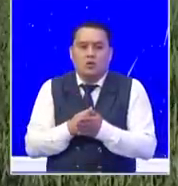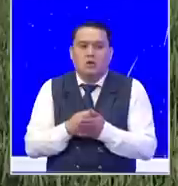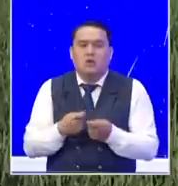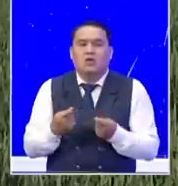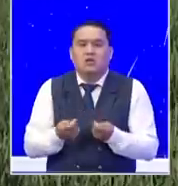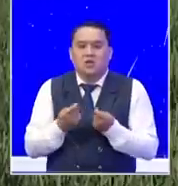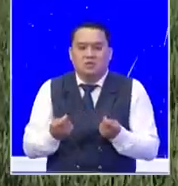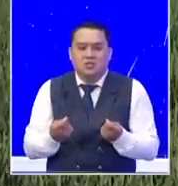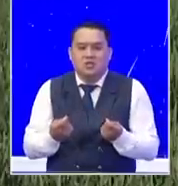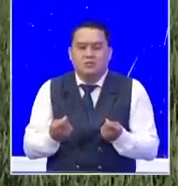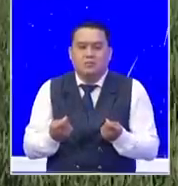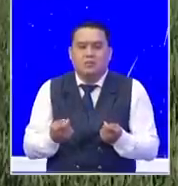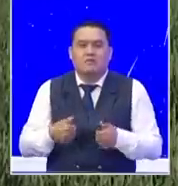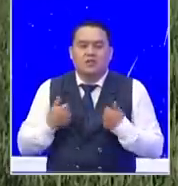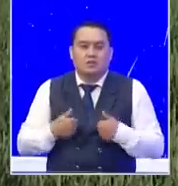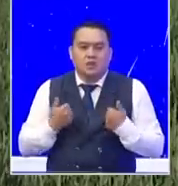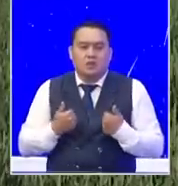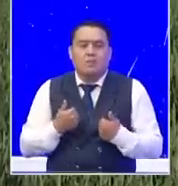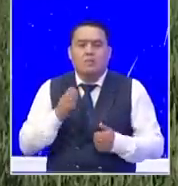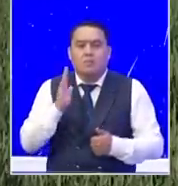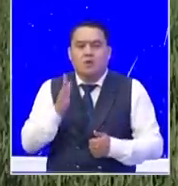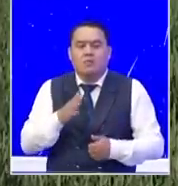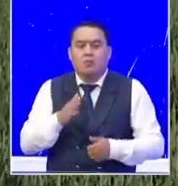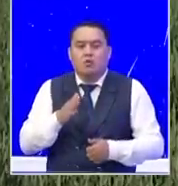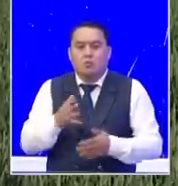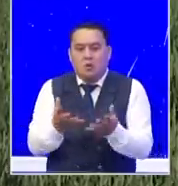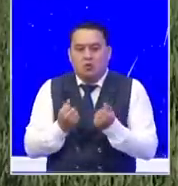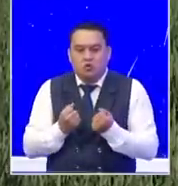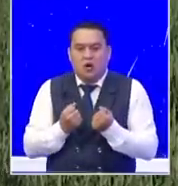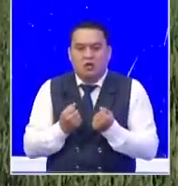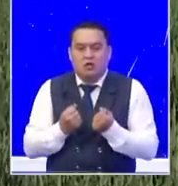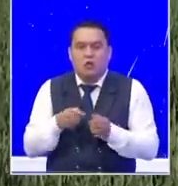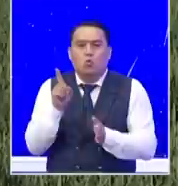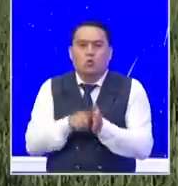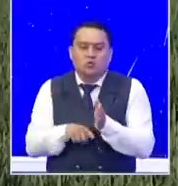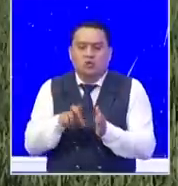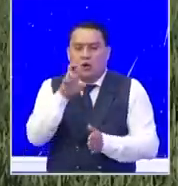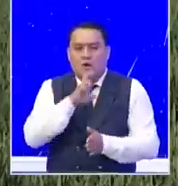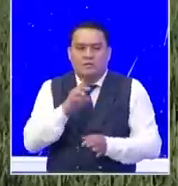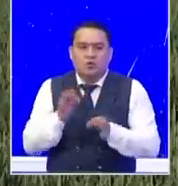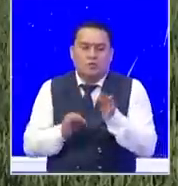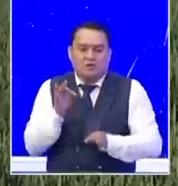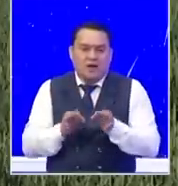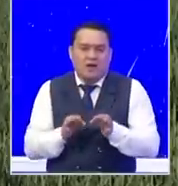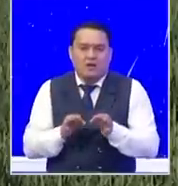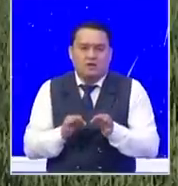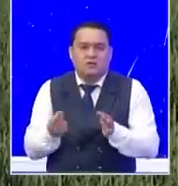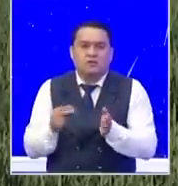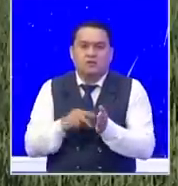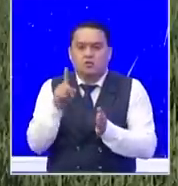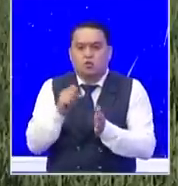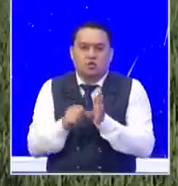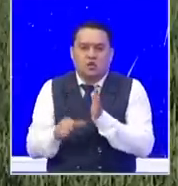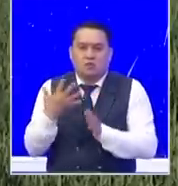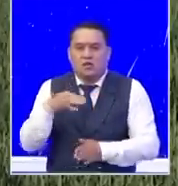гербицидам. С этого года мы уже получаем удешевленное дизельное топливо по цене